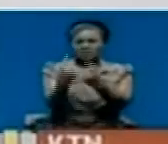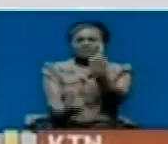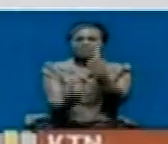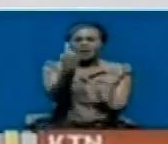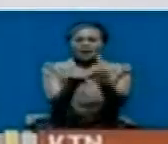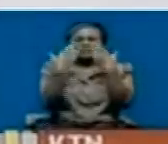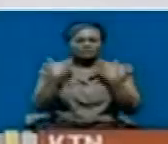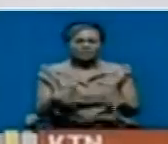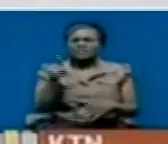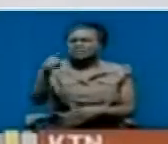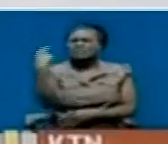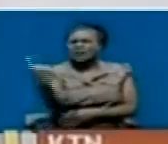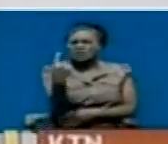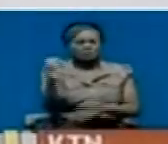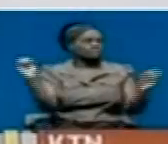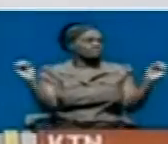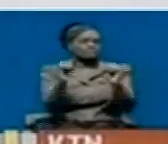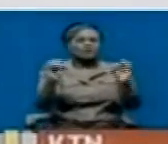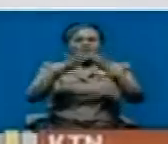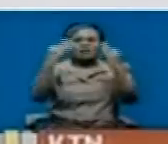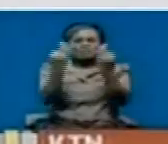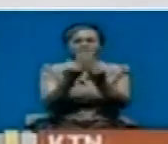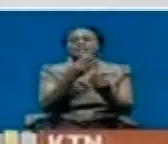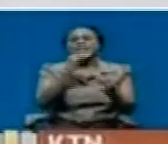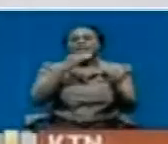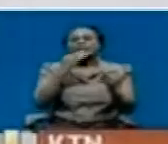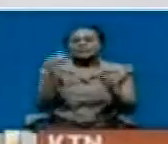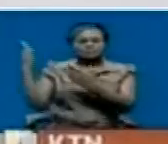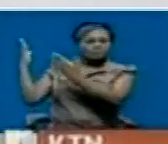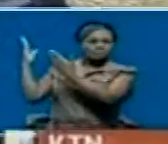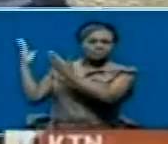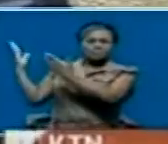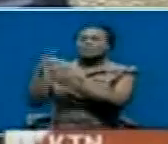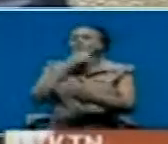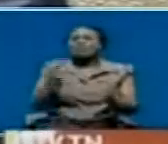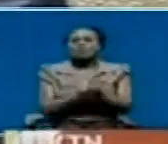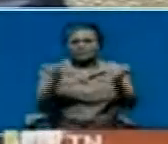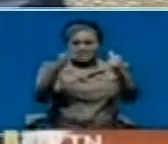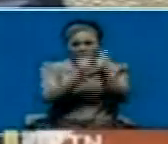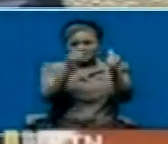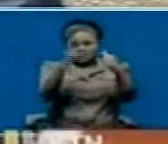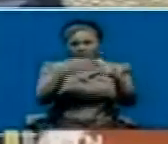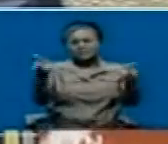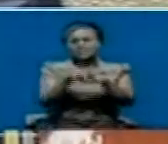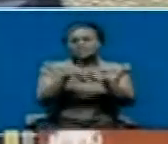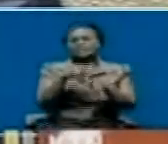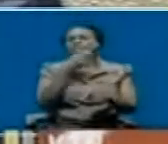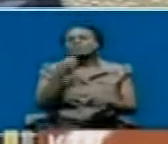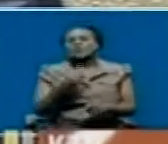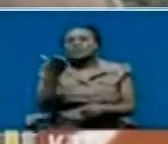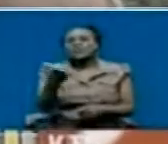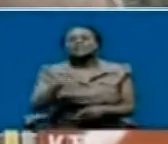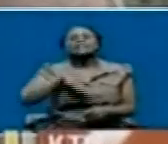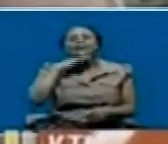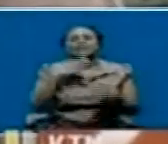Alichomeka. Si yeye tu, familia ya kijana Victor Kipkoech mwenye umri wa miaka 18 inaomboleza kwa kumpoteza kijana huyo wa shule